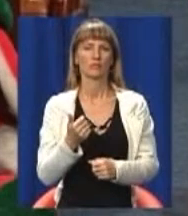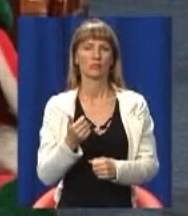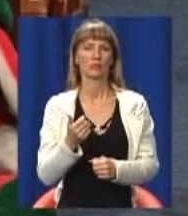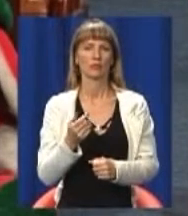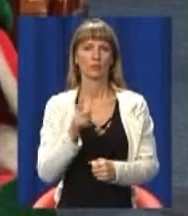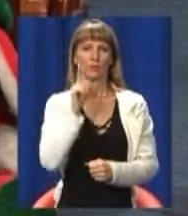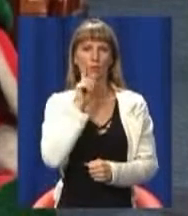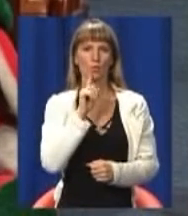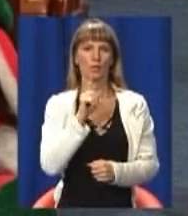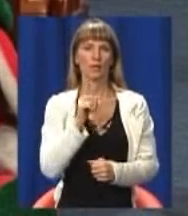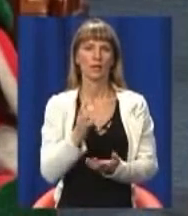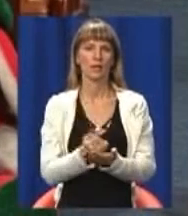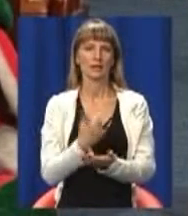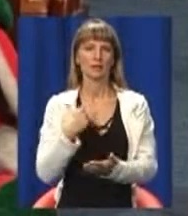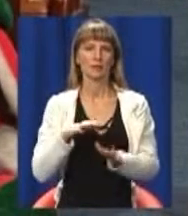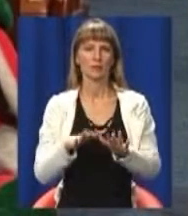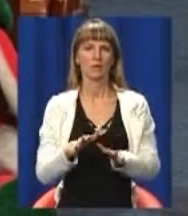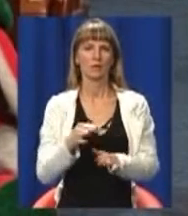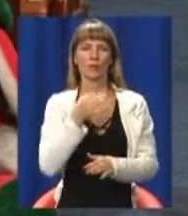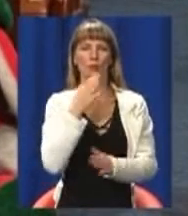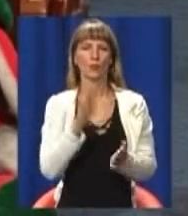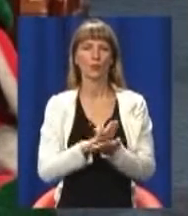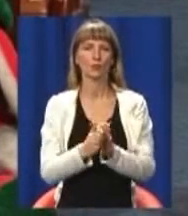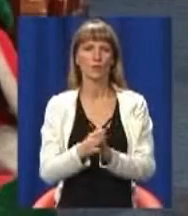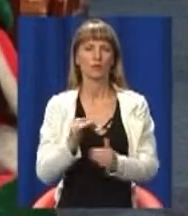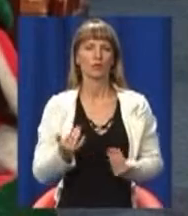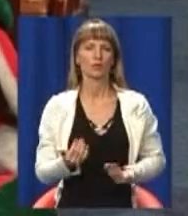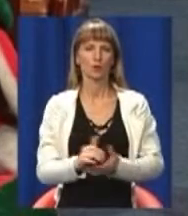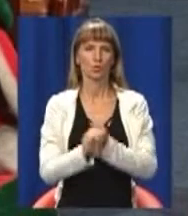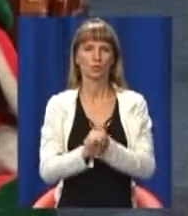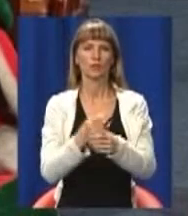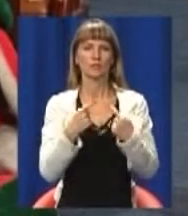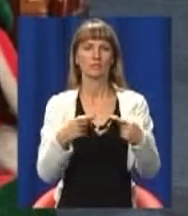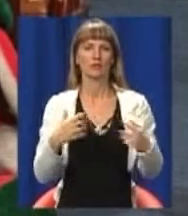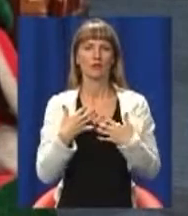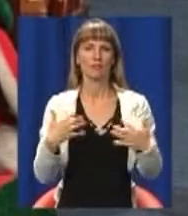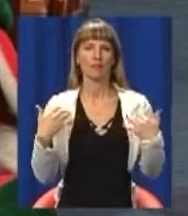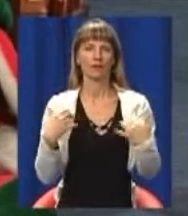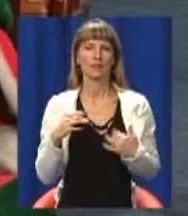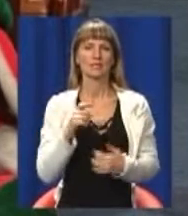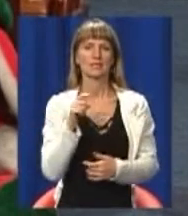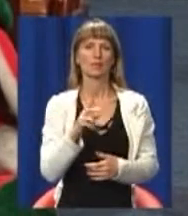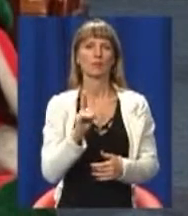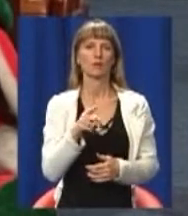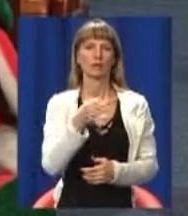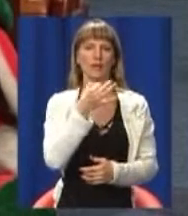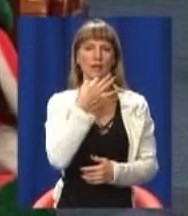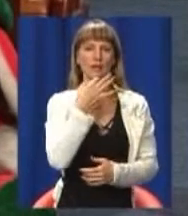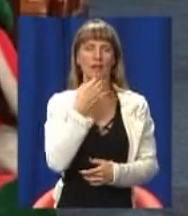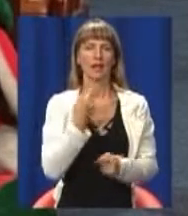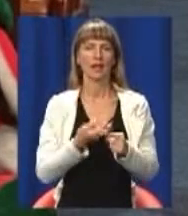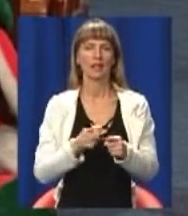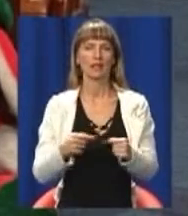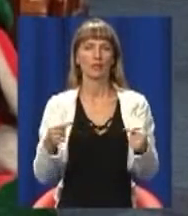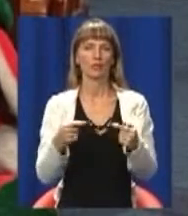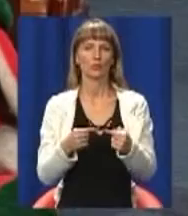умовах. Вона може ужитися з будь-якими тваринками. Так, ну, якщо не з будь-якими, то з тими, які їй сподобалися, це